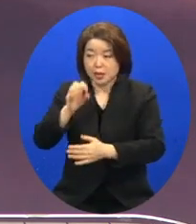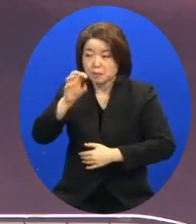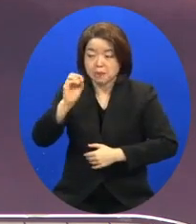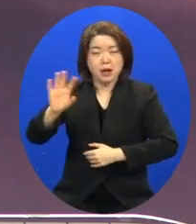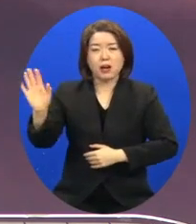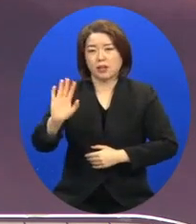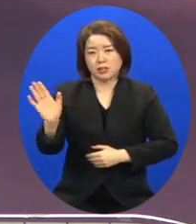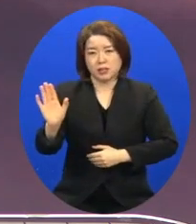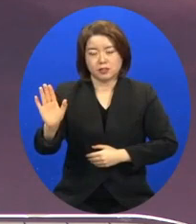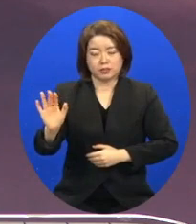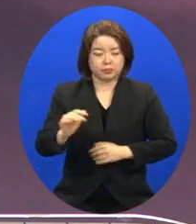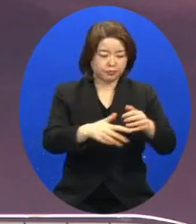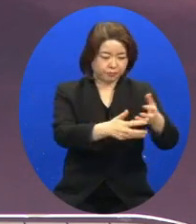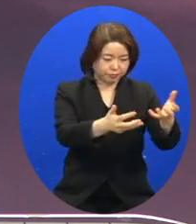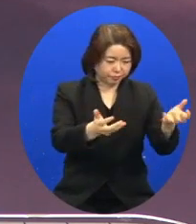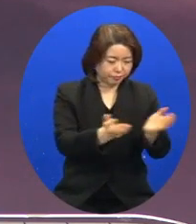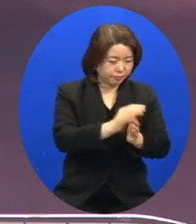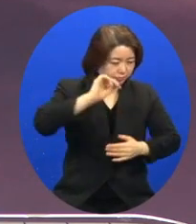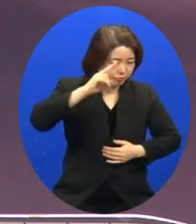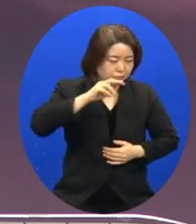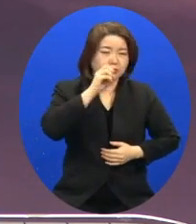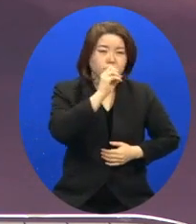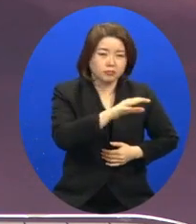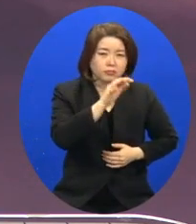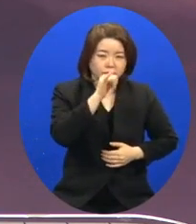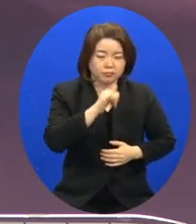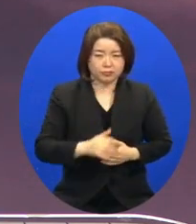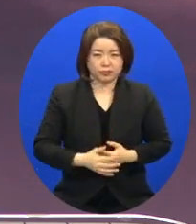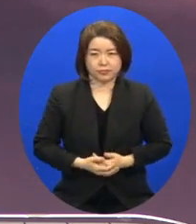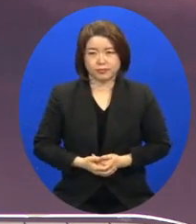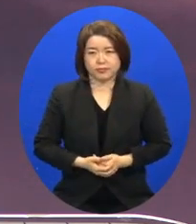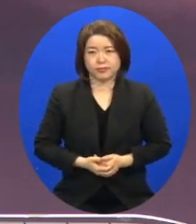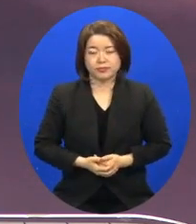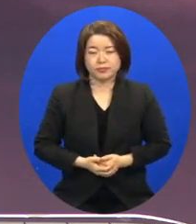바울파라고 하는 사람들에게 말했어요.